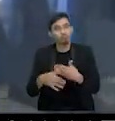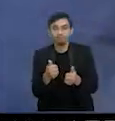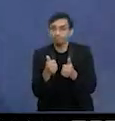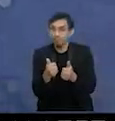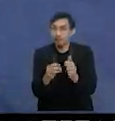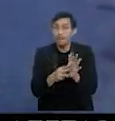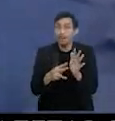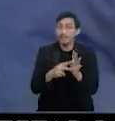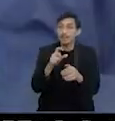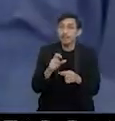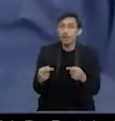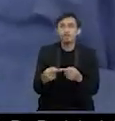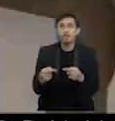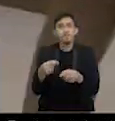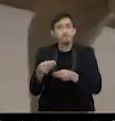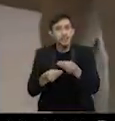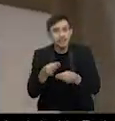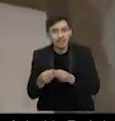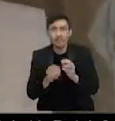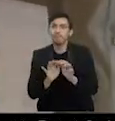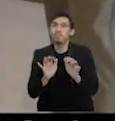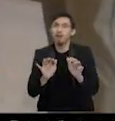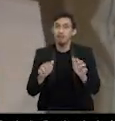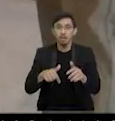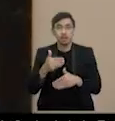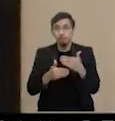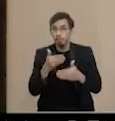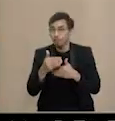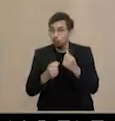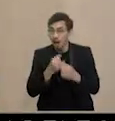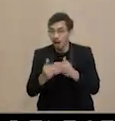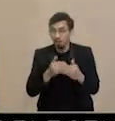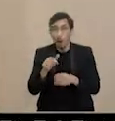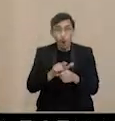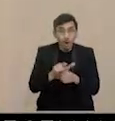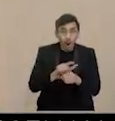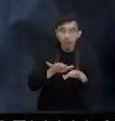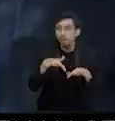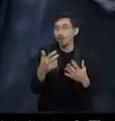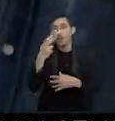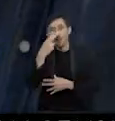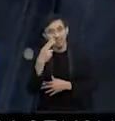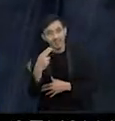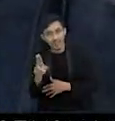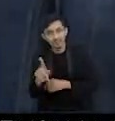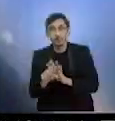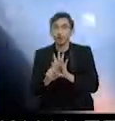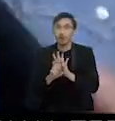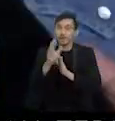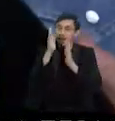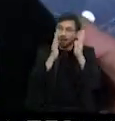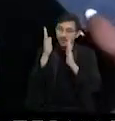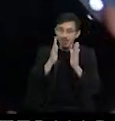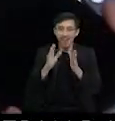bisnis dengan berbagai perusahaan baik di dalam maupun luar negeri. Salah satunya dengan perusahaan asal Malaysia Berjaya Corporation Berhad.